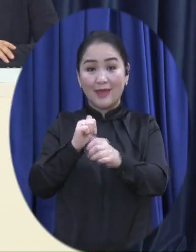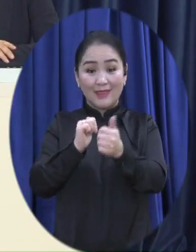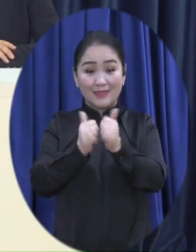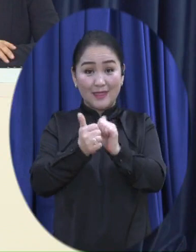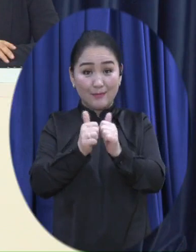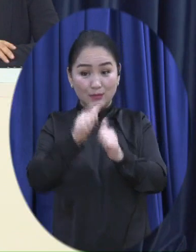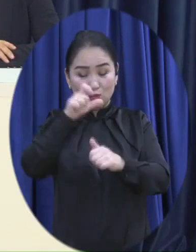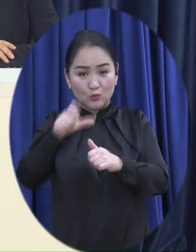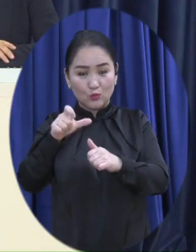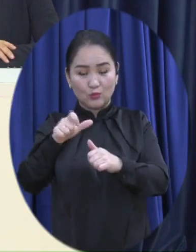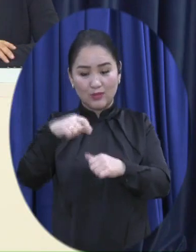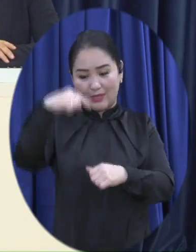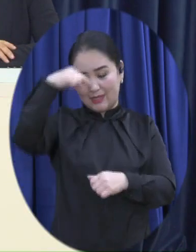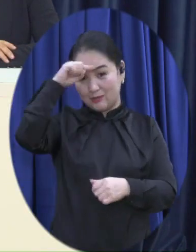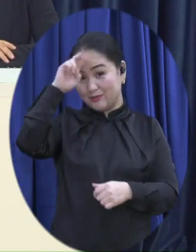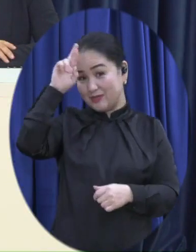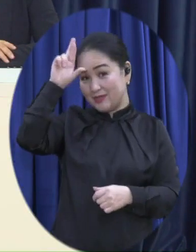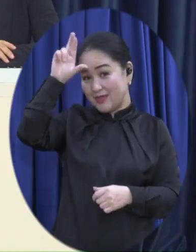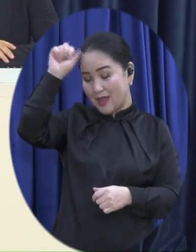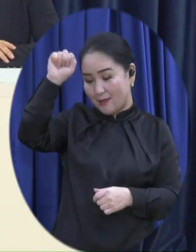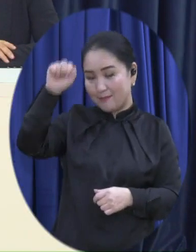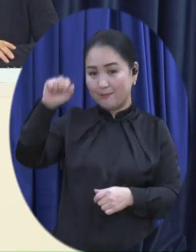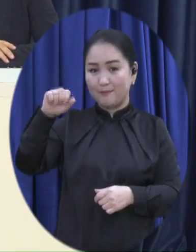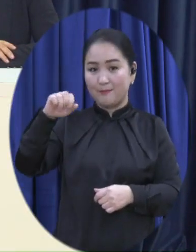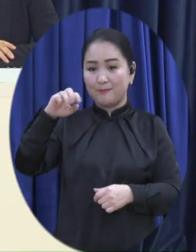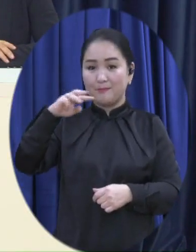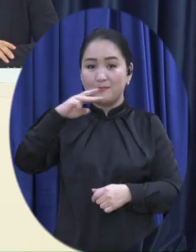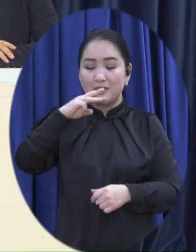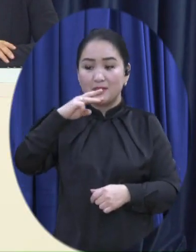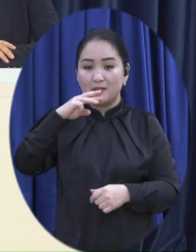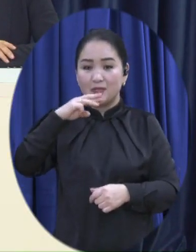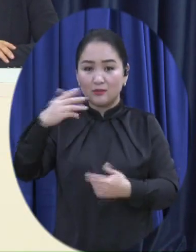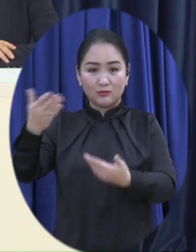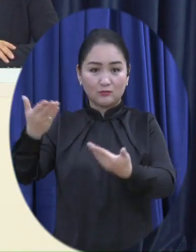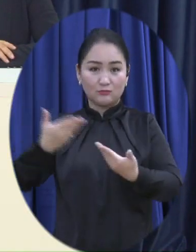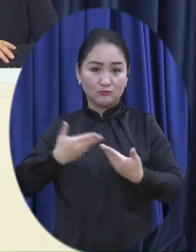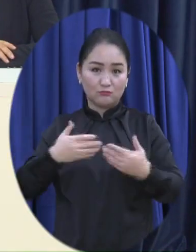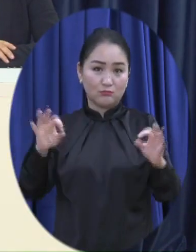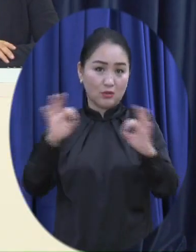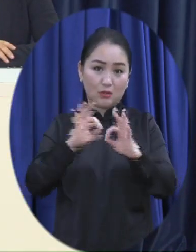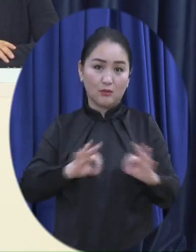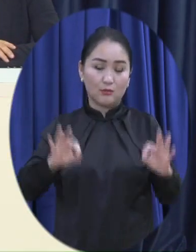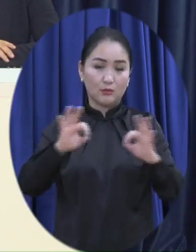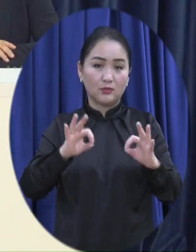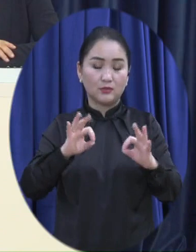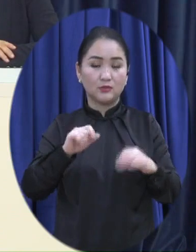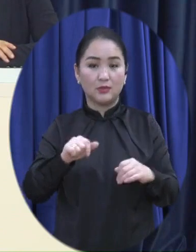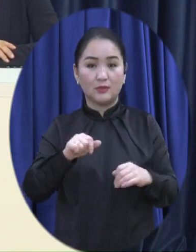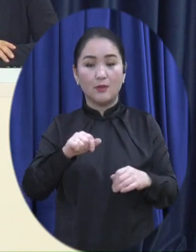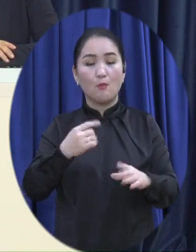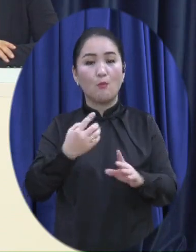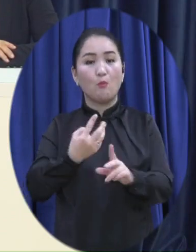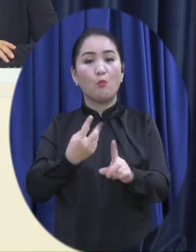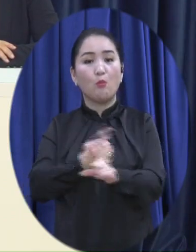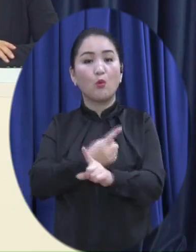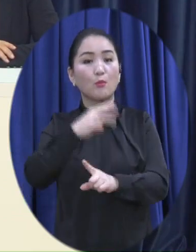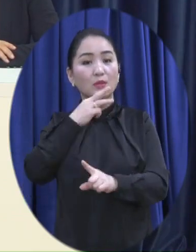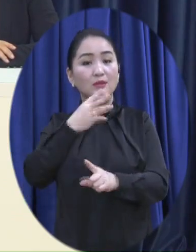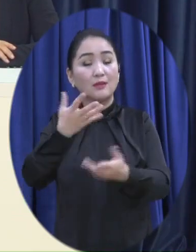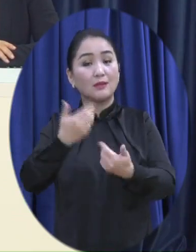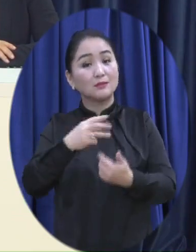яамнаас болон халдвар төвчин судлалын үндэсний төвөөс бол тийм одоо зүйлийг бол бид нар мэдээлээгүй. Та тэр мэдээлэл буруу авсан юм шиг байна.